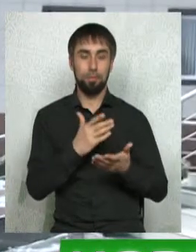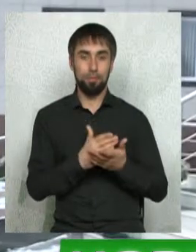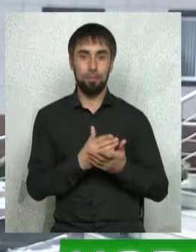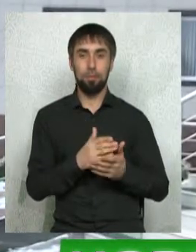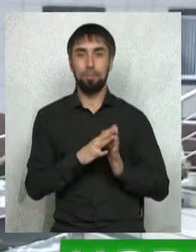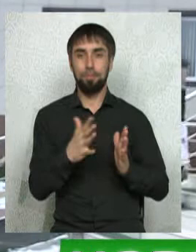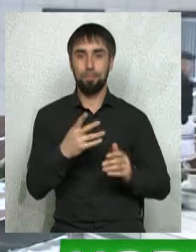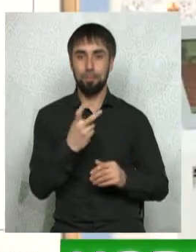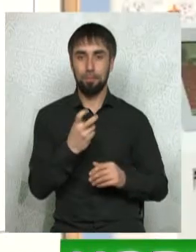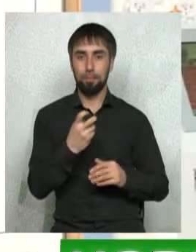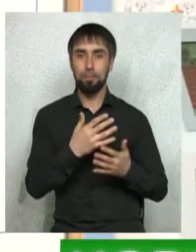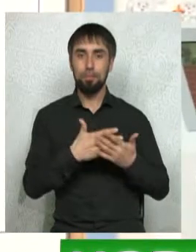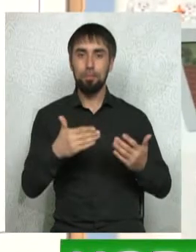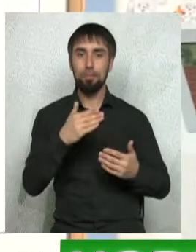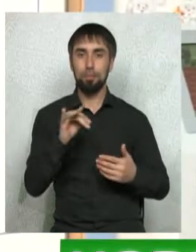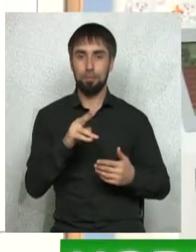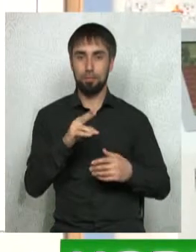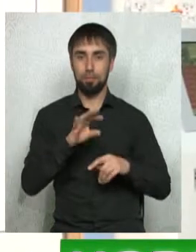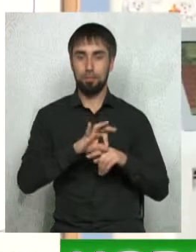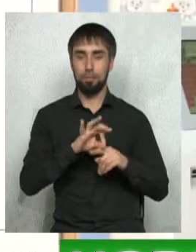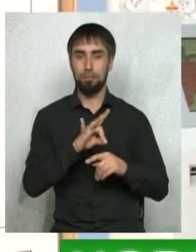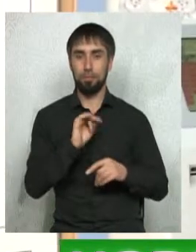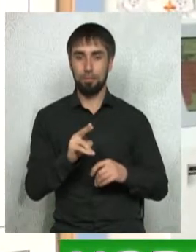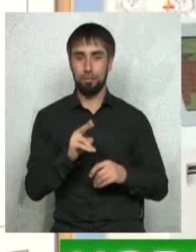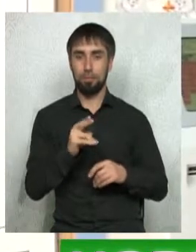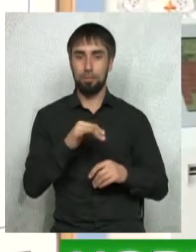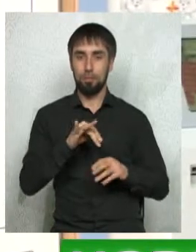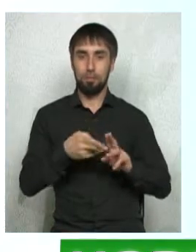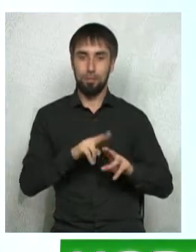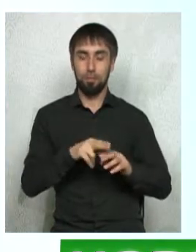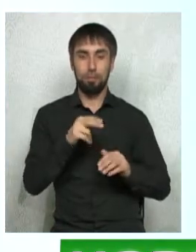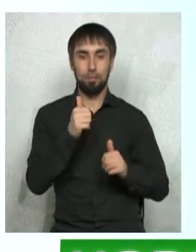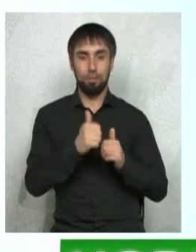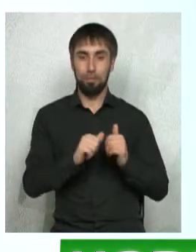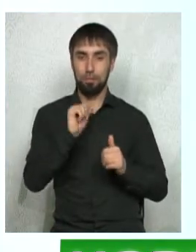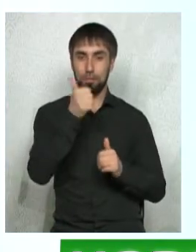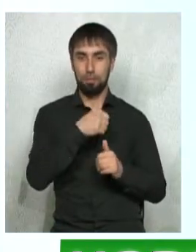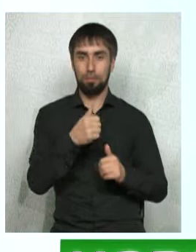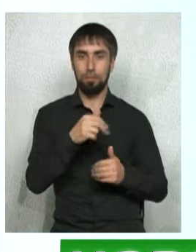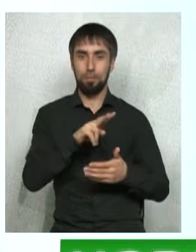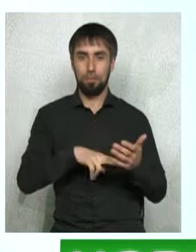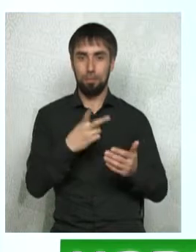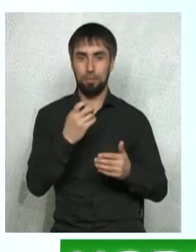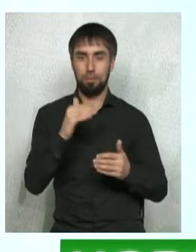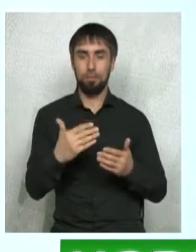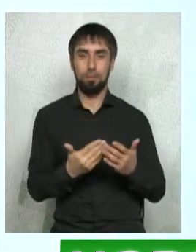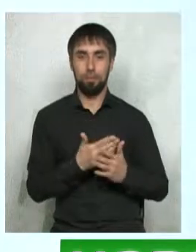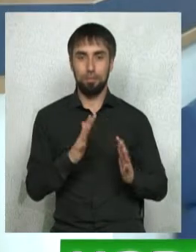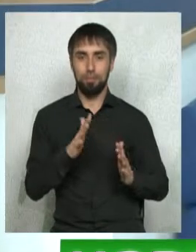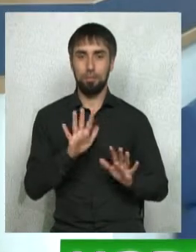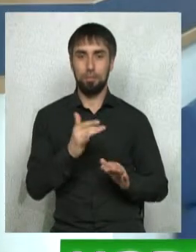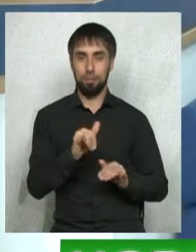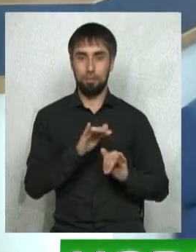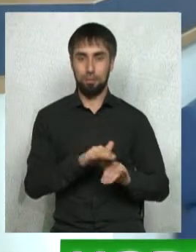насчитывается более 200 разновидностей онкологических заболеваний. При этом ежегодно регистрируется 200 тысяч новых случаев только у